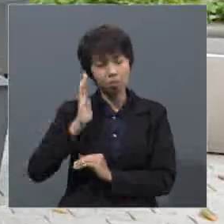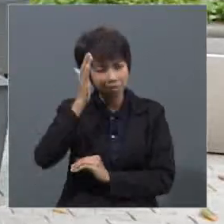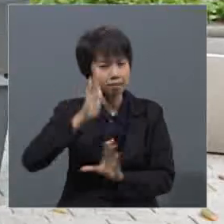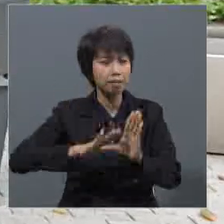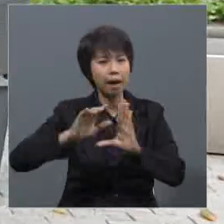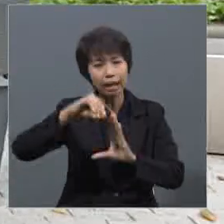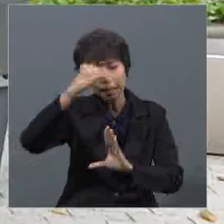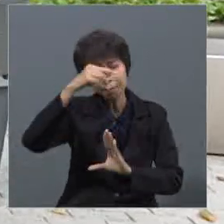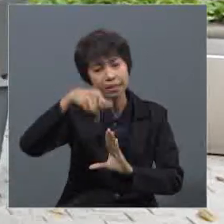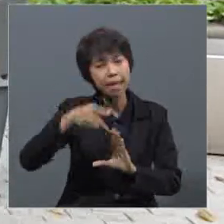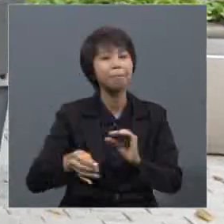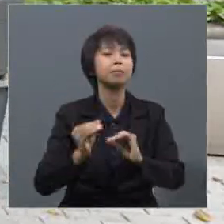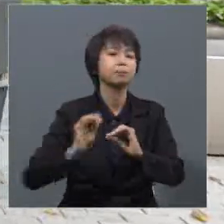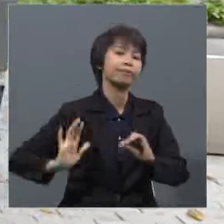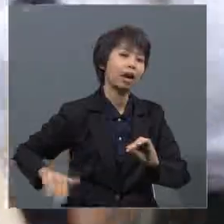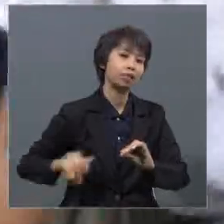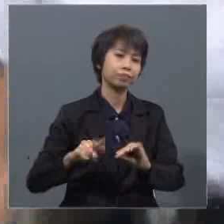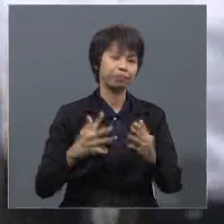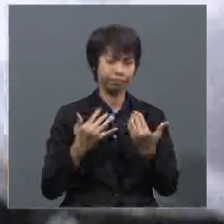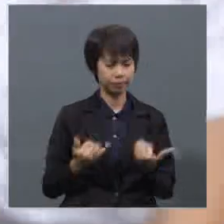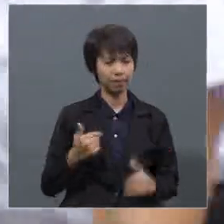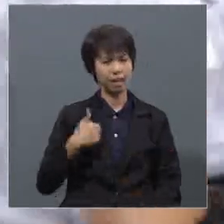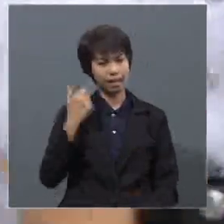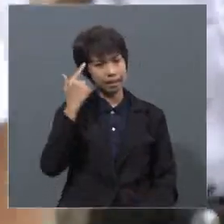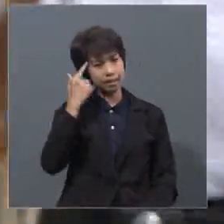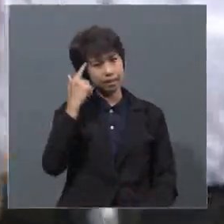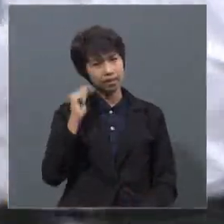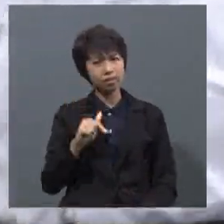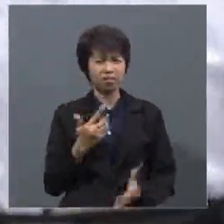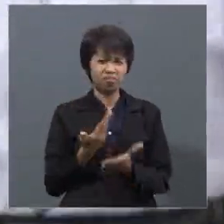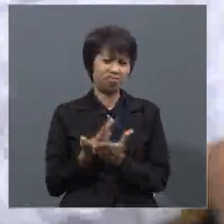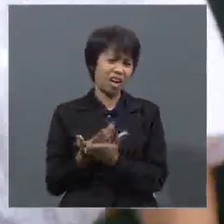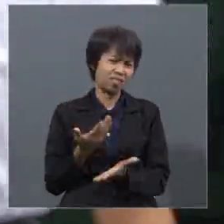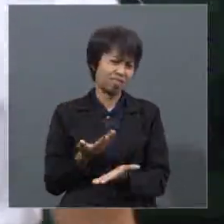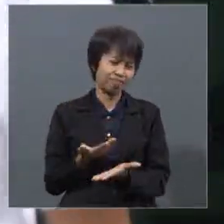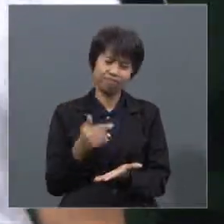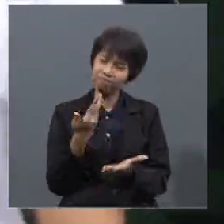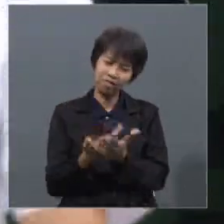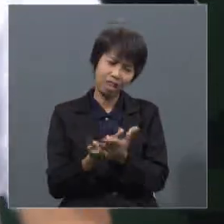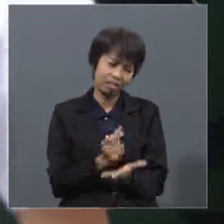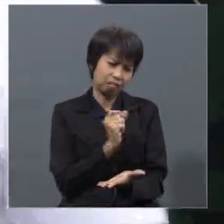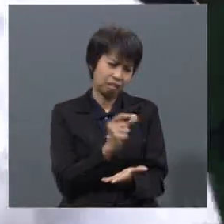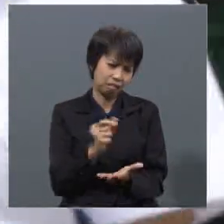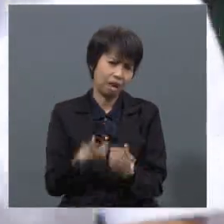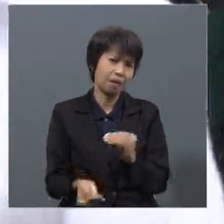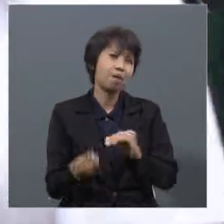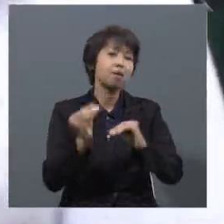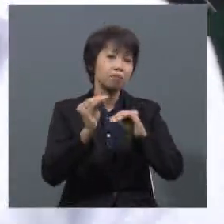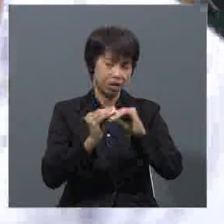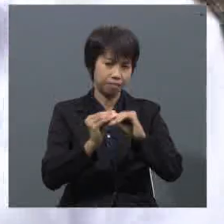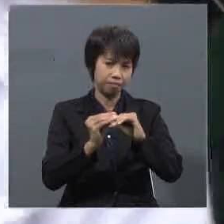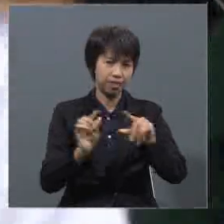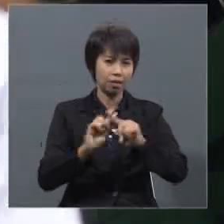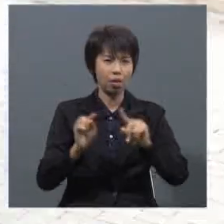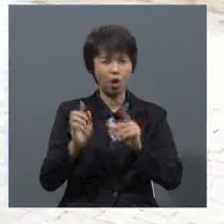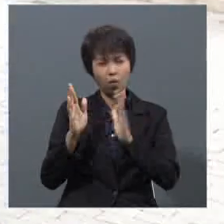ยังมีข้อสังเกตจากกลุ่มตัวอย่างที่มองว่าค่าใช้จ่ายนั้นสวนทางกับคุณภาพและทัศนทัศนคติต่อการเรียนระดับปริญญา